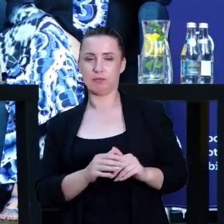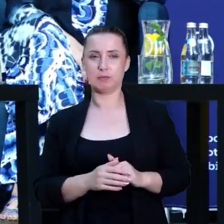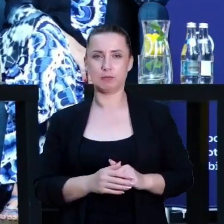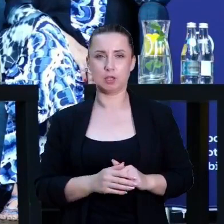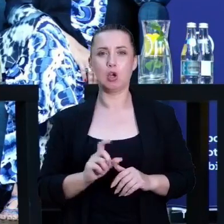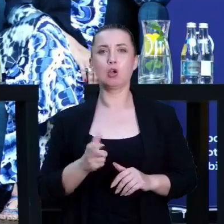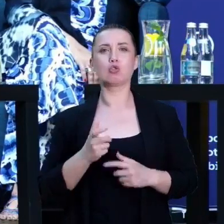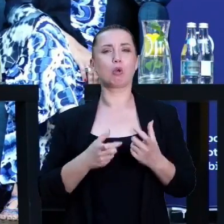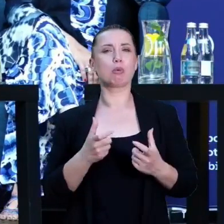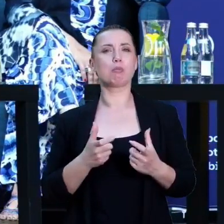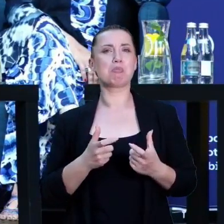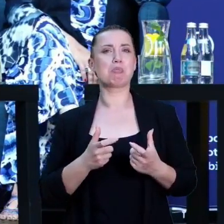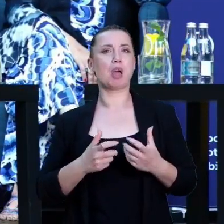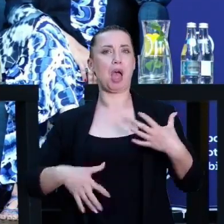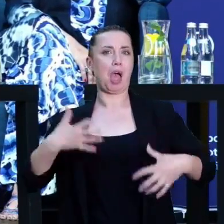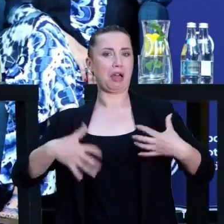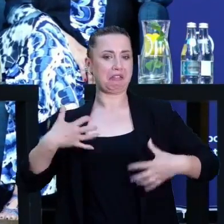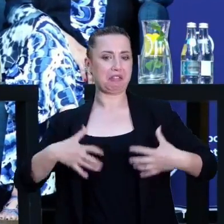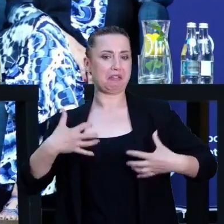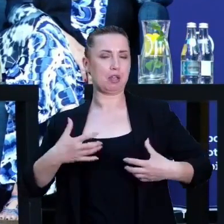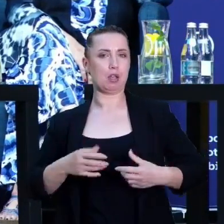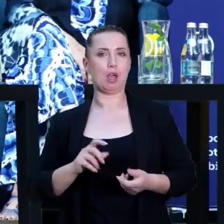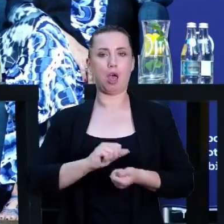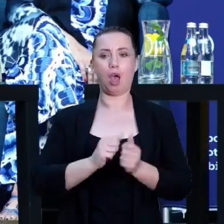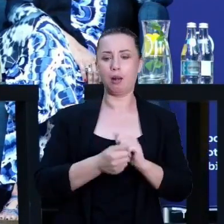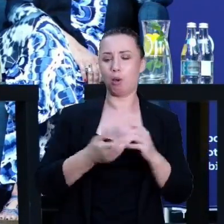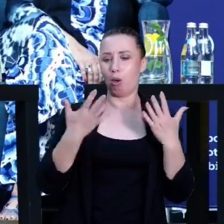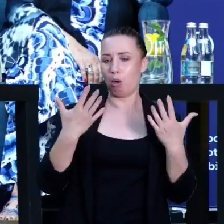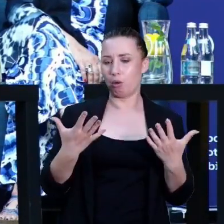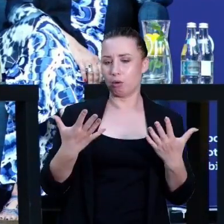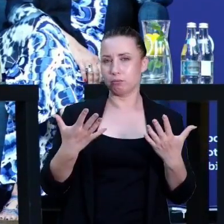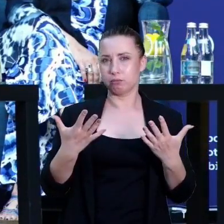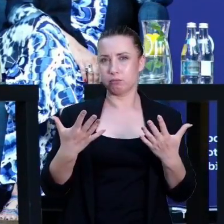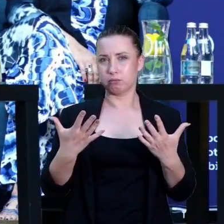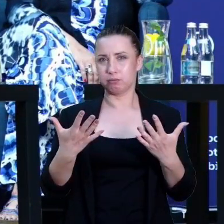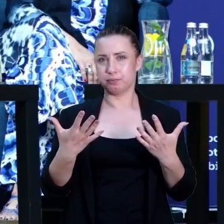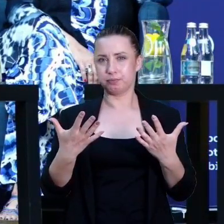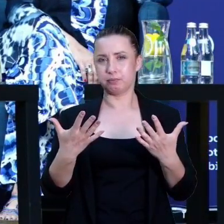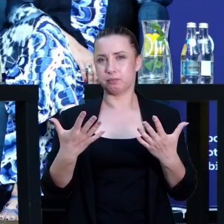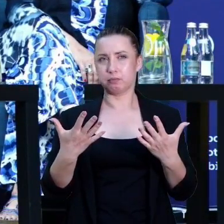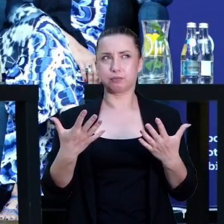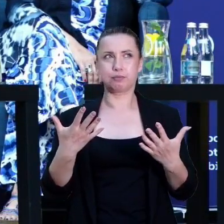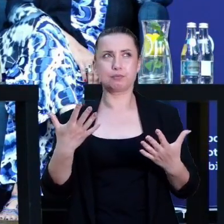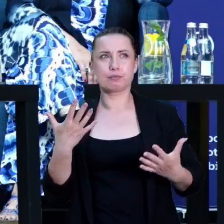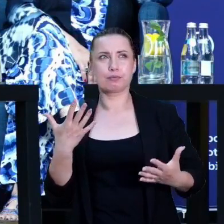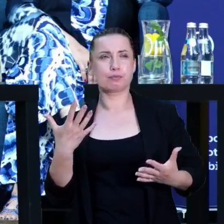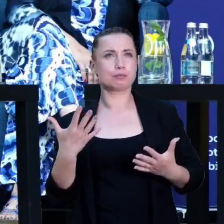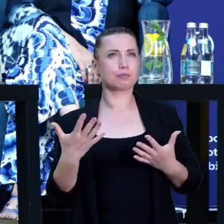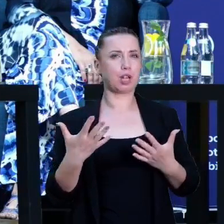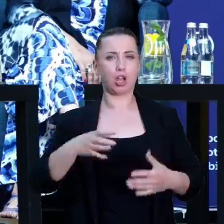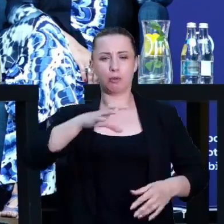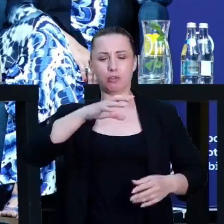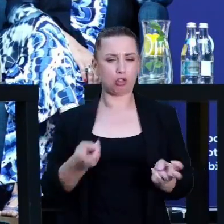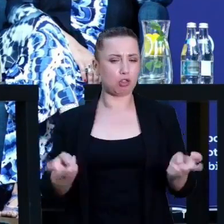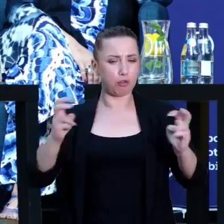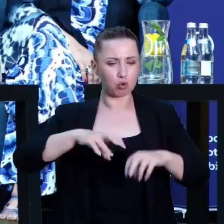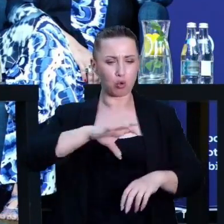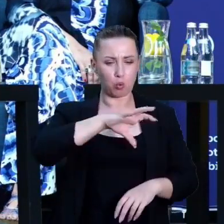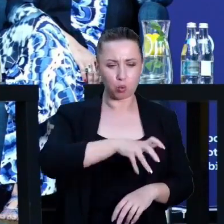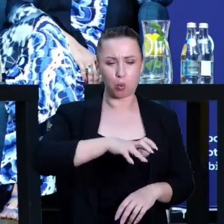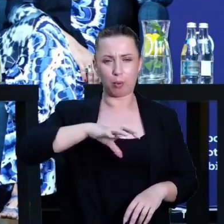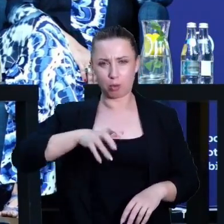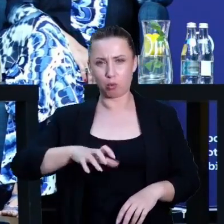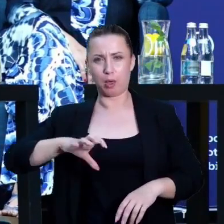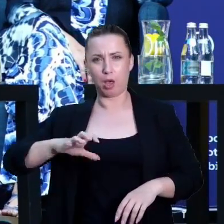często posługując się agresją, prawda? Czy uciekając się na przykład do tych ugrupowań, prawda, które są